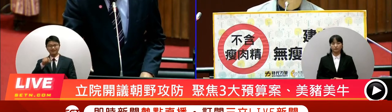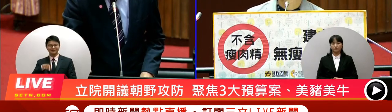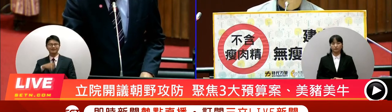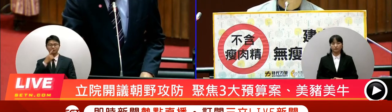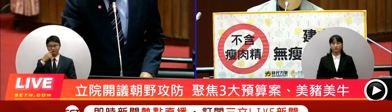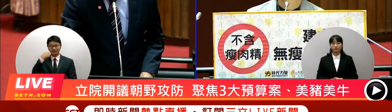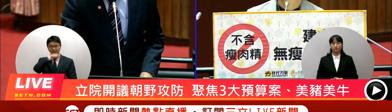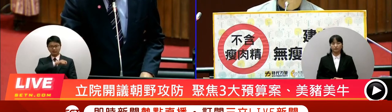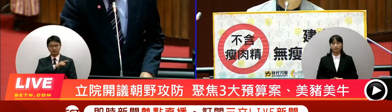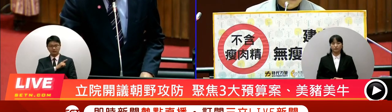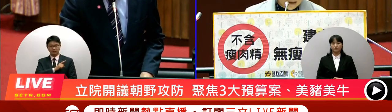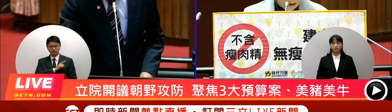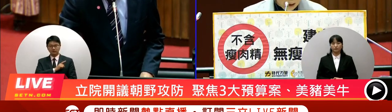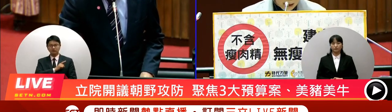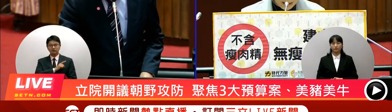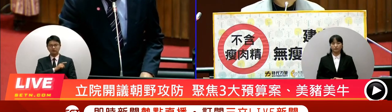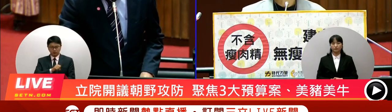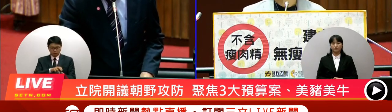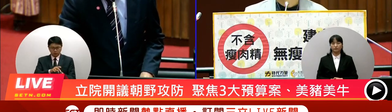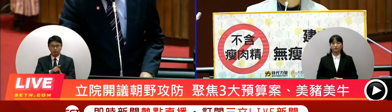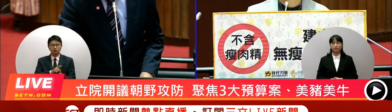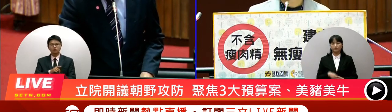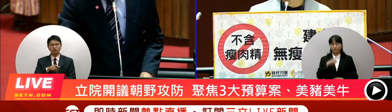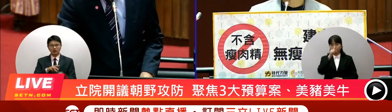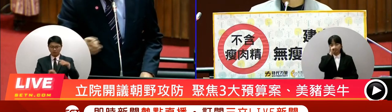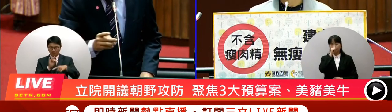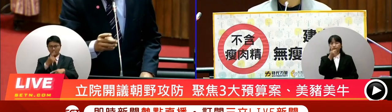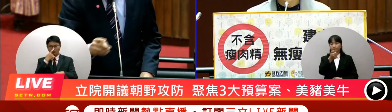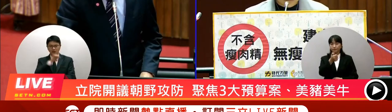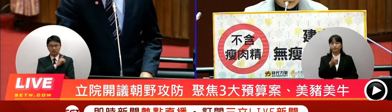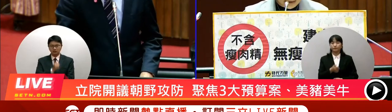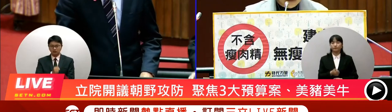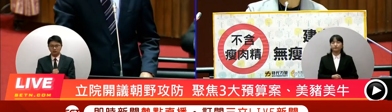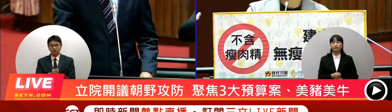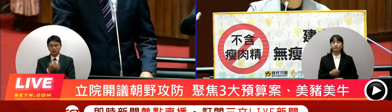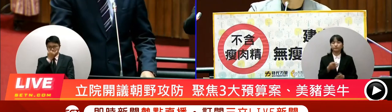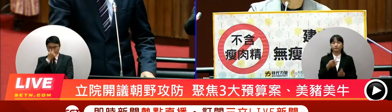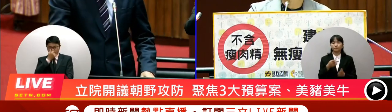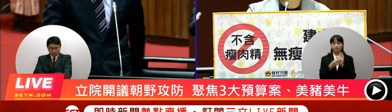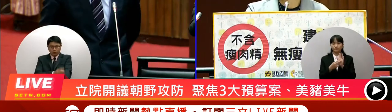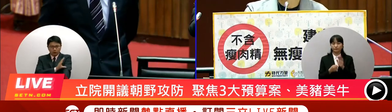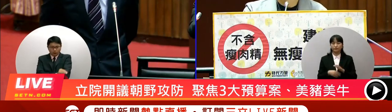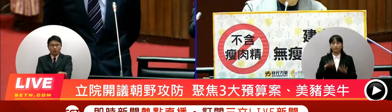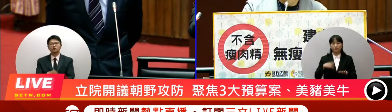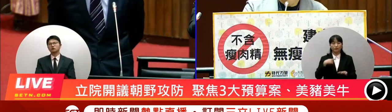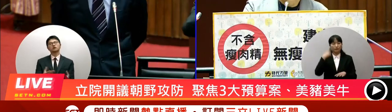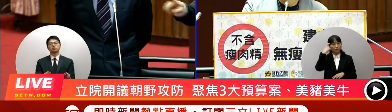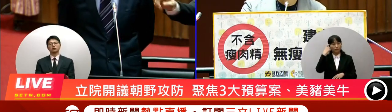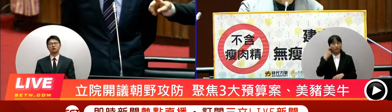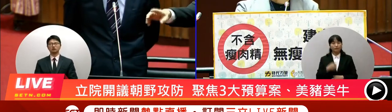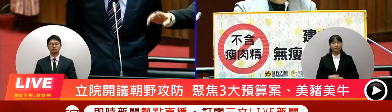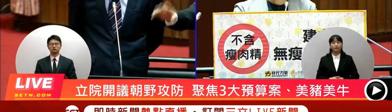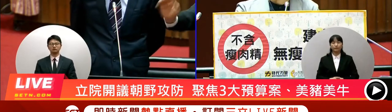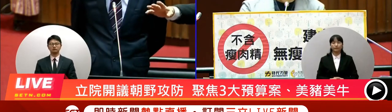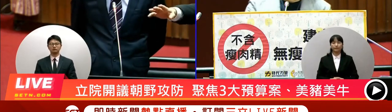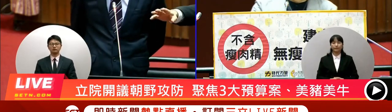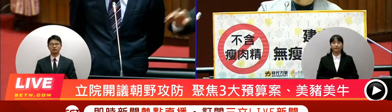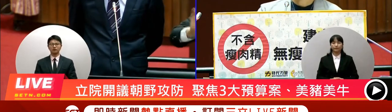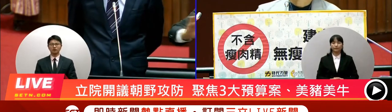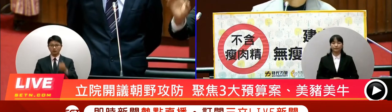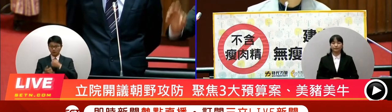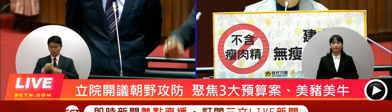意思就是100%没有任何莱克多巴胺的残留量。 谢谢，谢谢诸位。现在院长，我的意思，我 进一步，连原